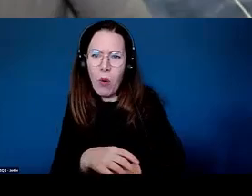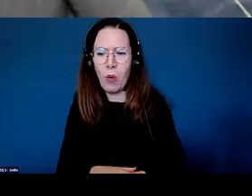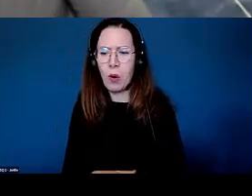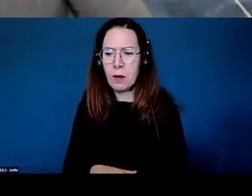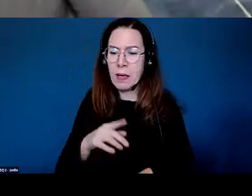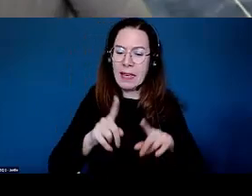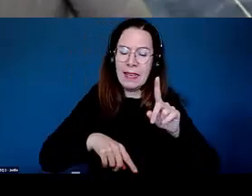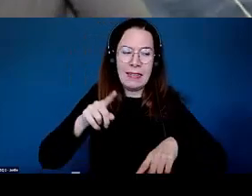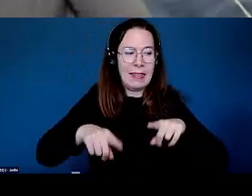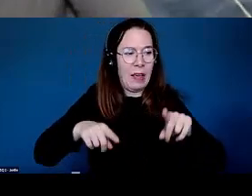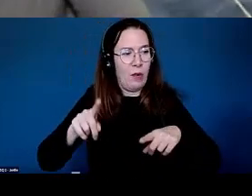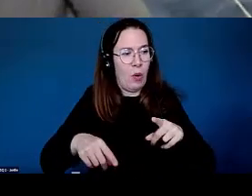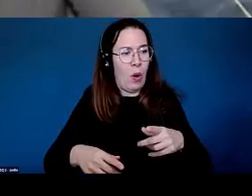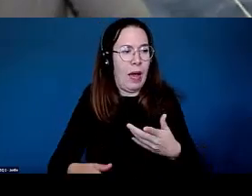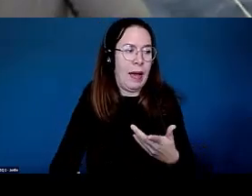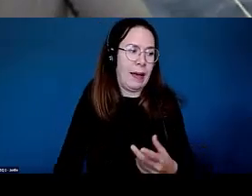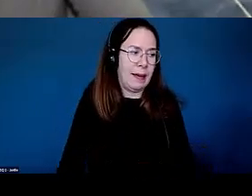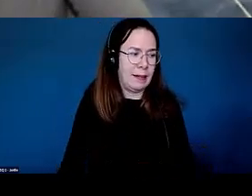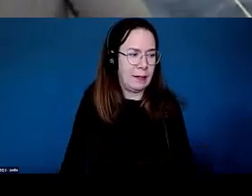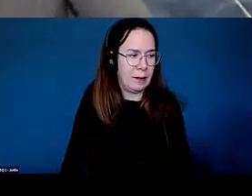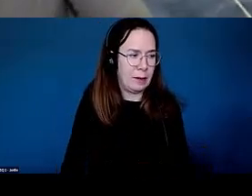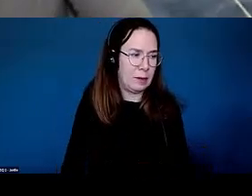Et